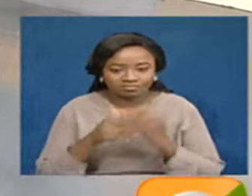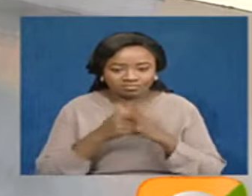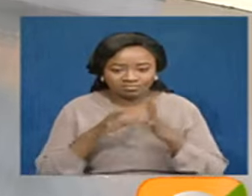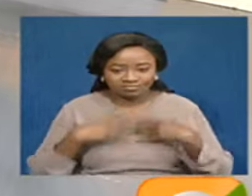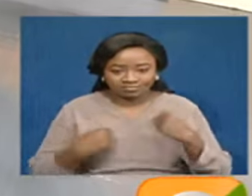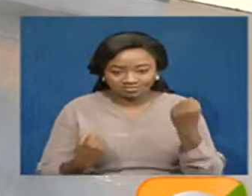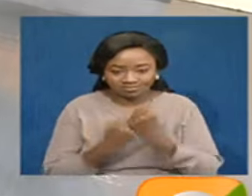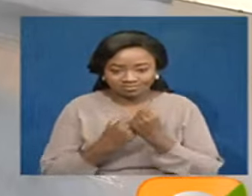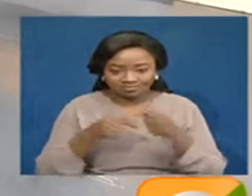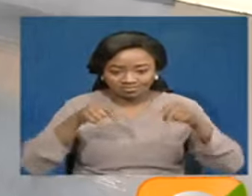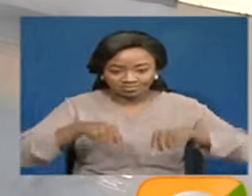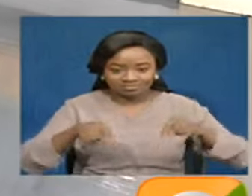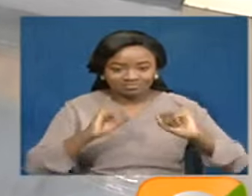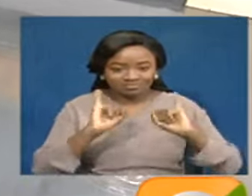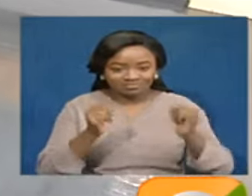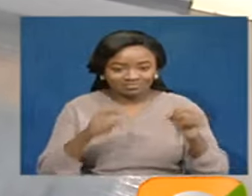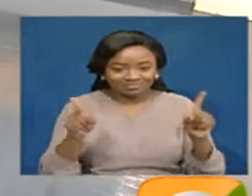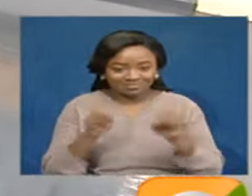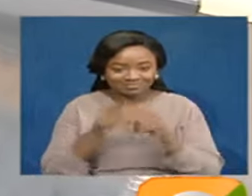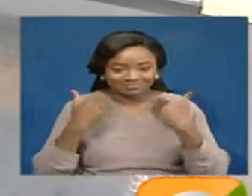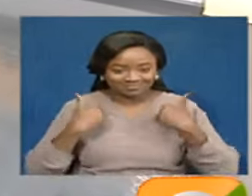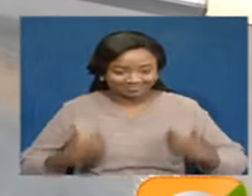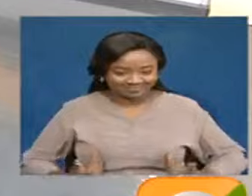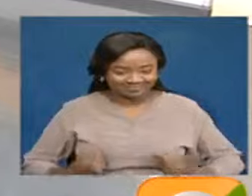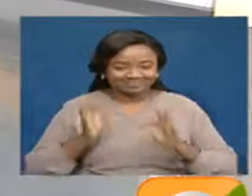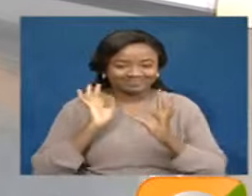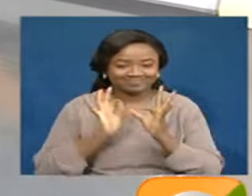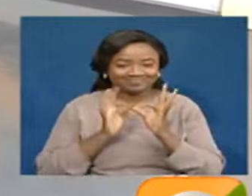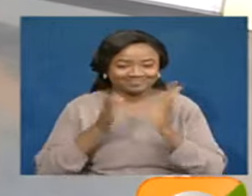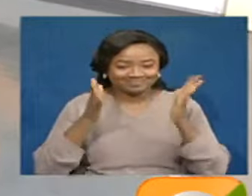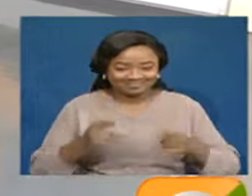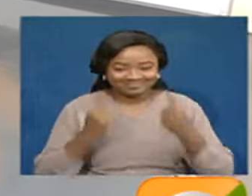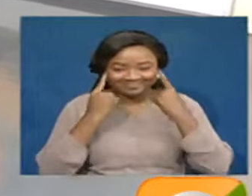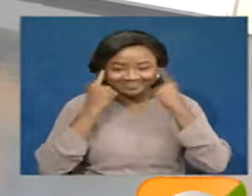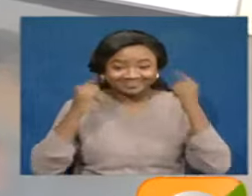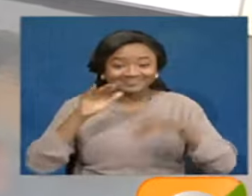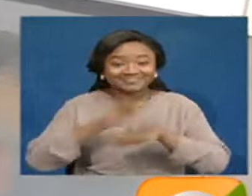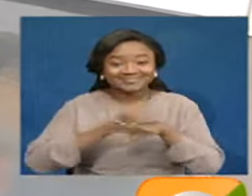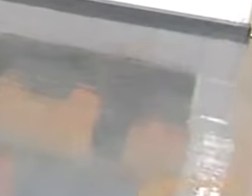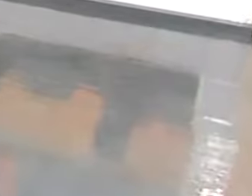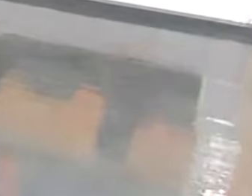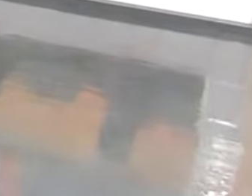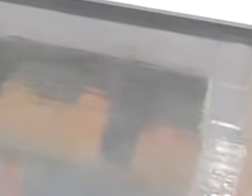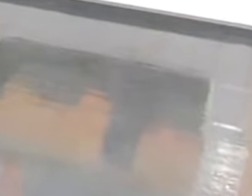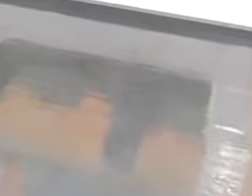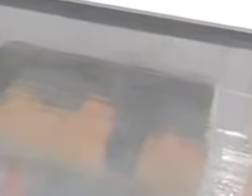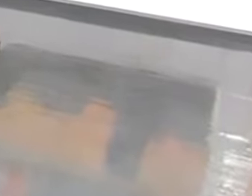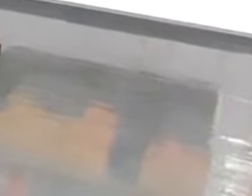Mwenza Yula Nzale nasema usiku mwema. Kwaheri.